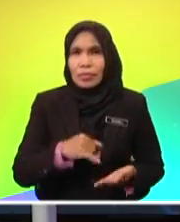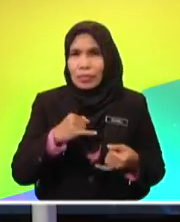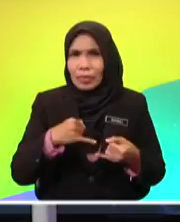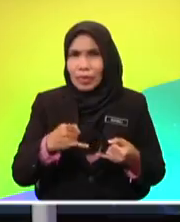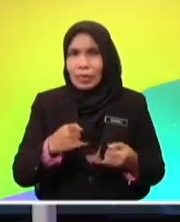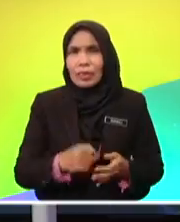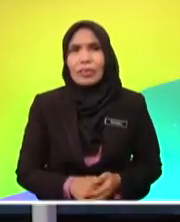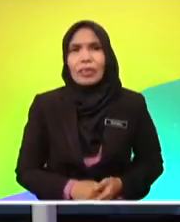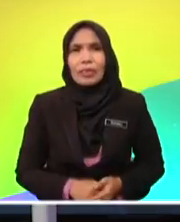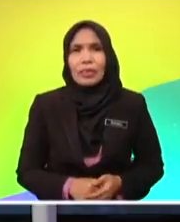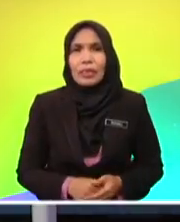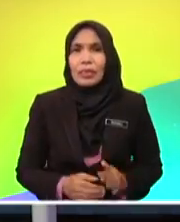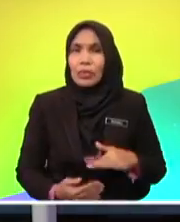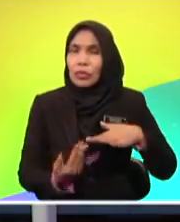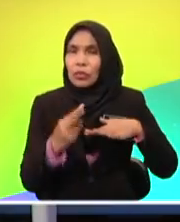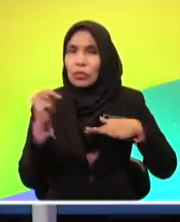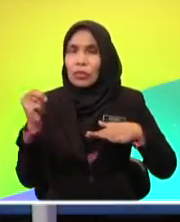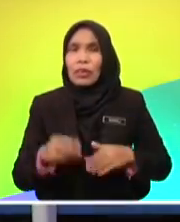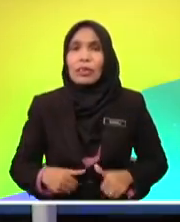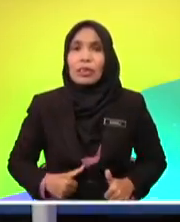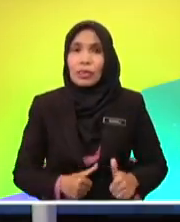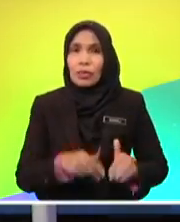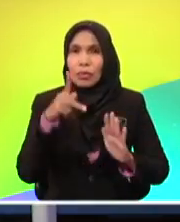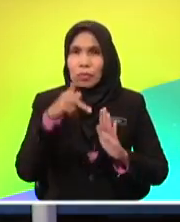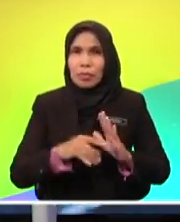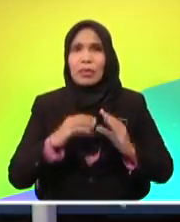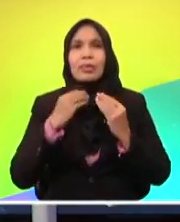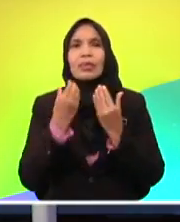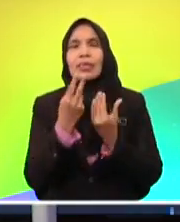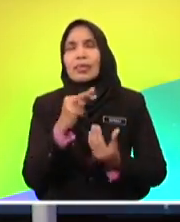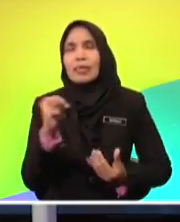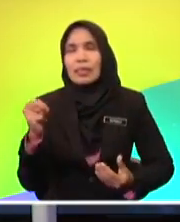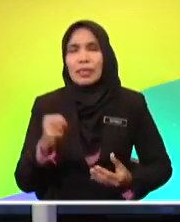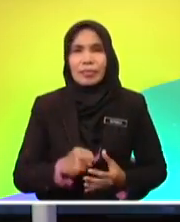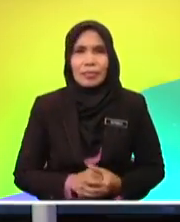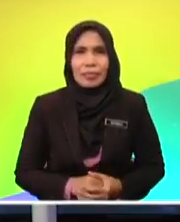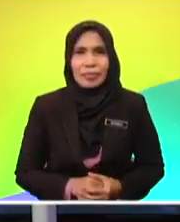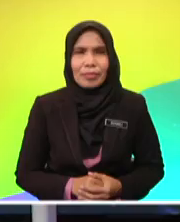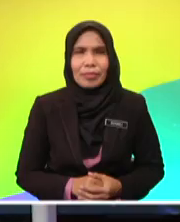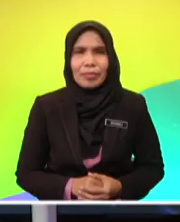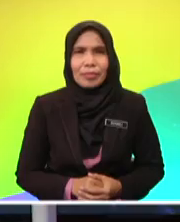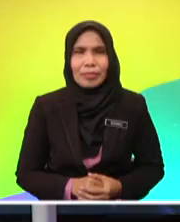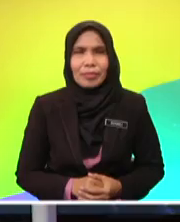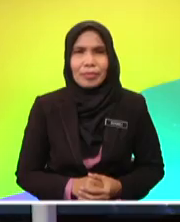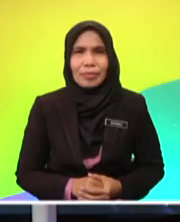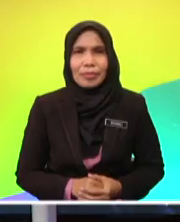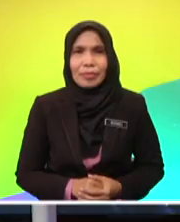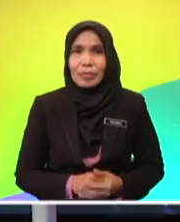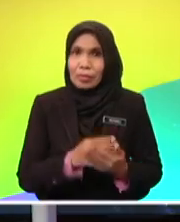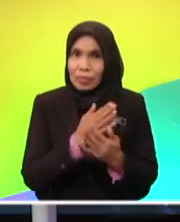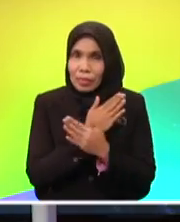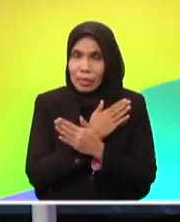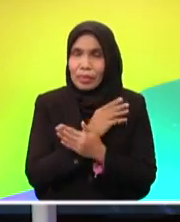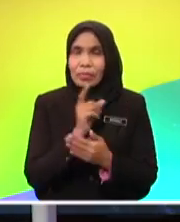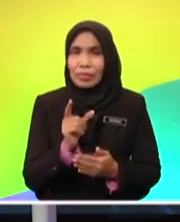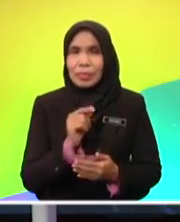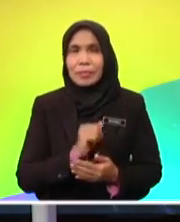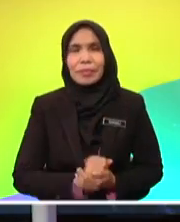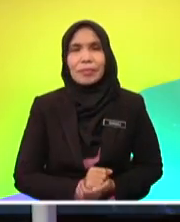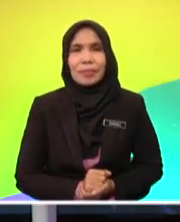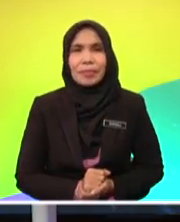tahu tentang kelebihan dan juga kepentingannya. Baik, cikgu. Kita berehat sekejap ya. Selepas ini